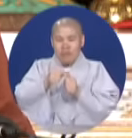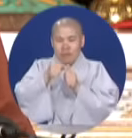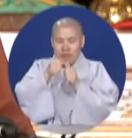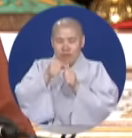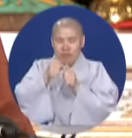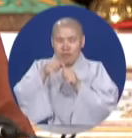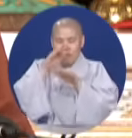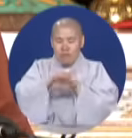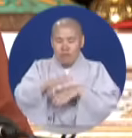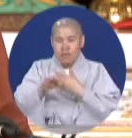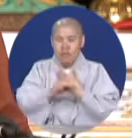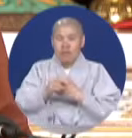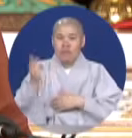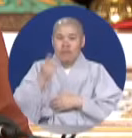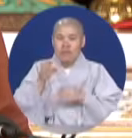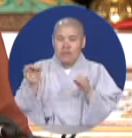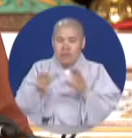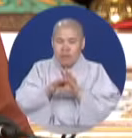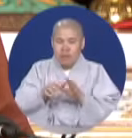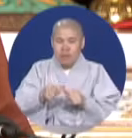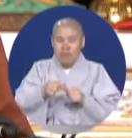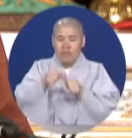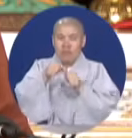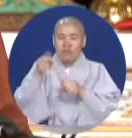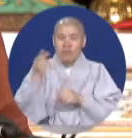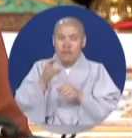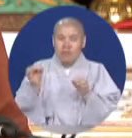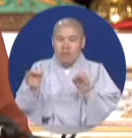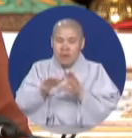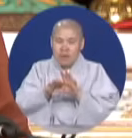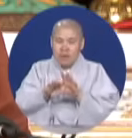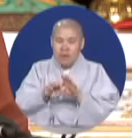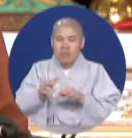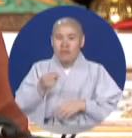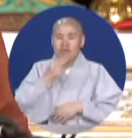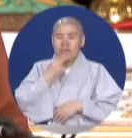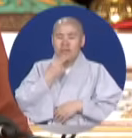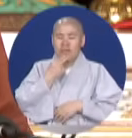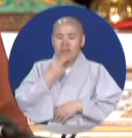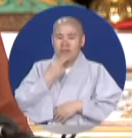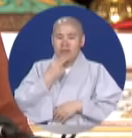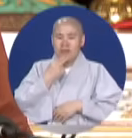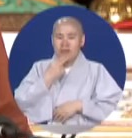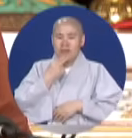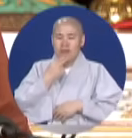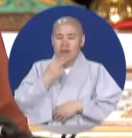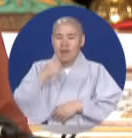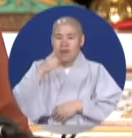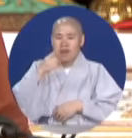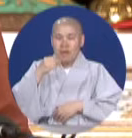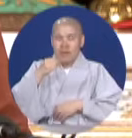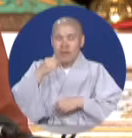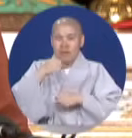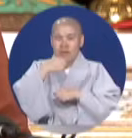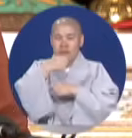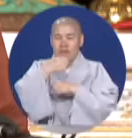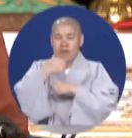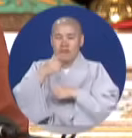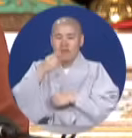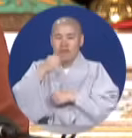구해놓고 보면 또 없어지고 구해놓고 보면 또 없어지고 그래서 10,000년을 구해도